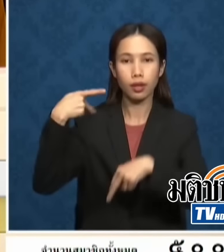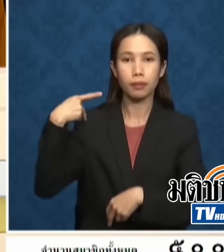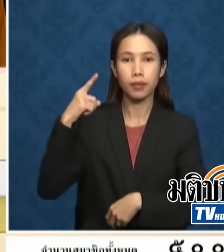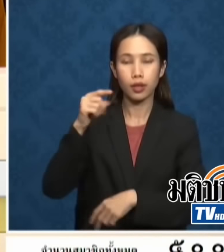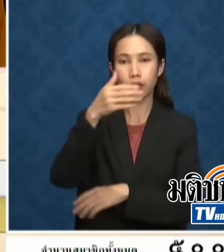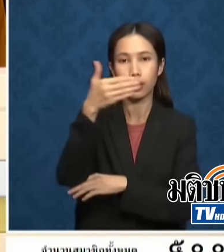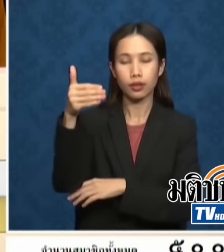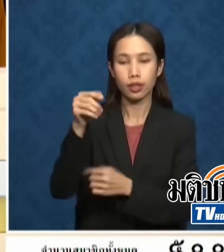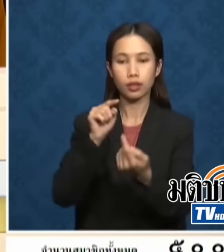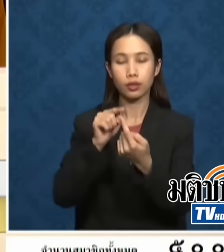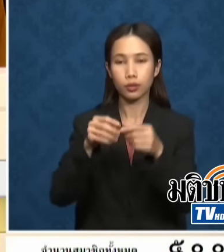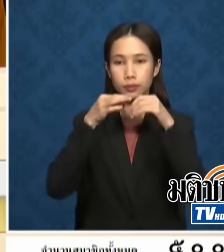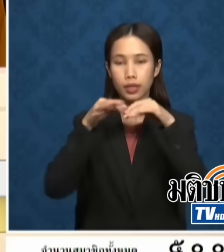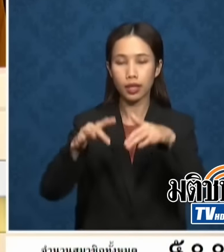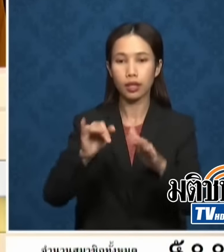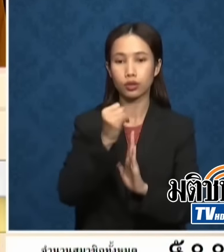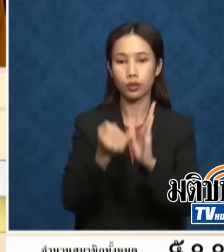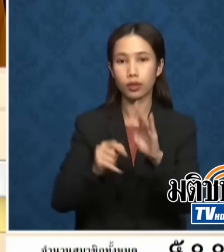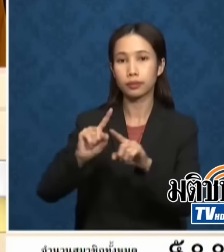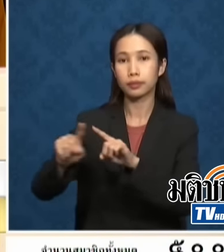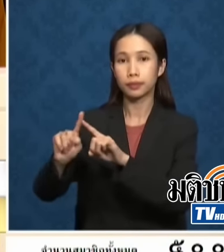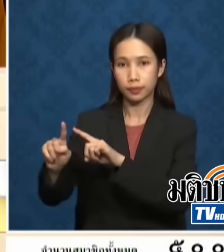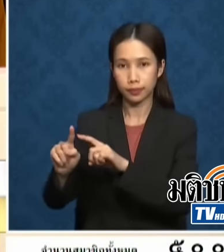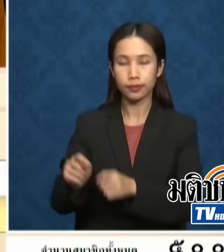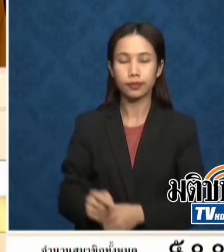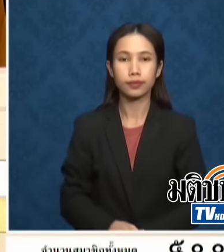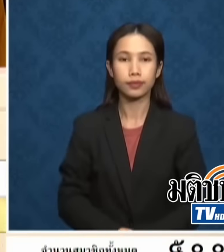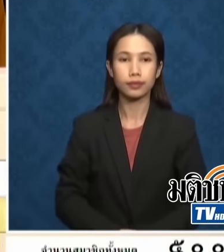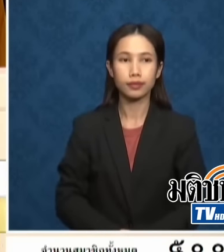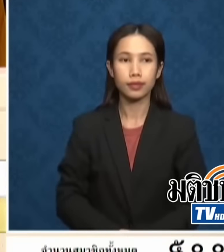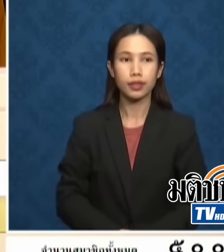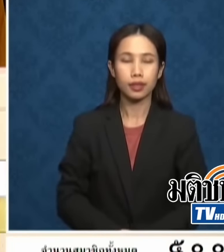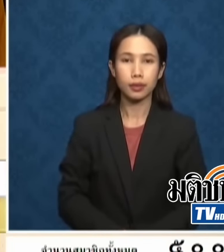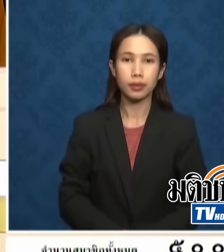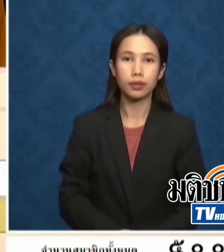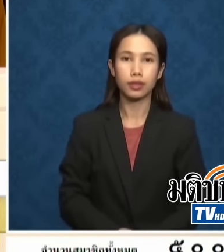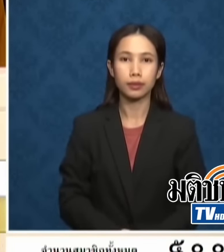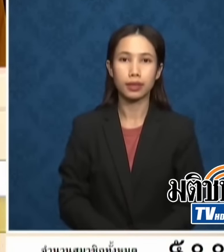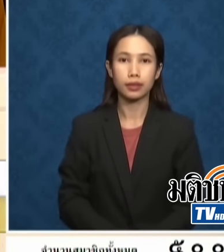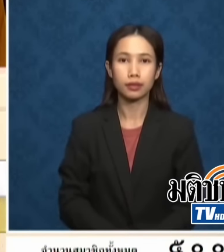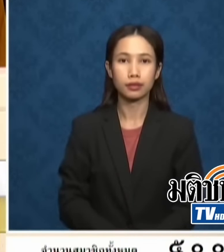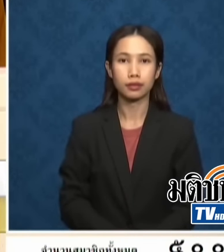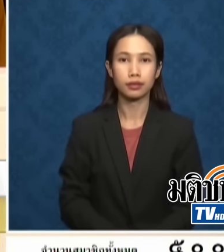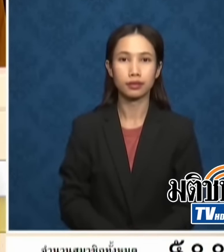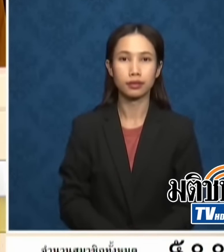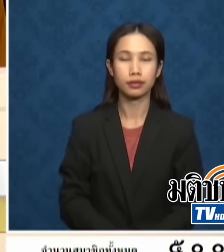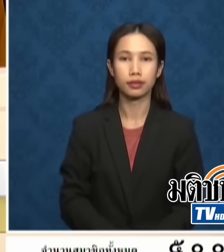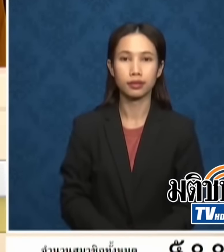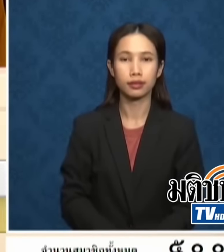ชาติทางทะเลเฉพาะจังหวัดแต่ละจังหวัดที่มีอาณาเขต